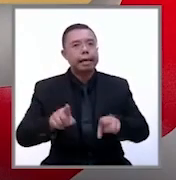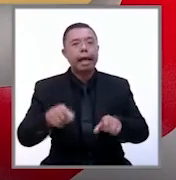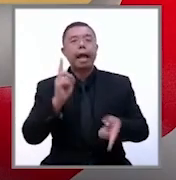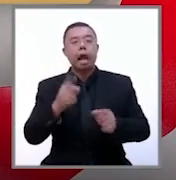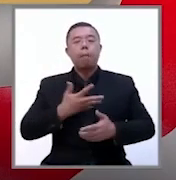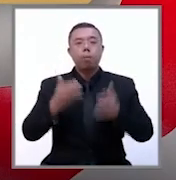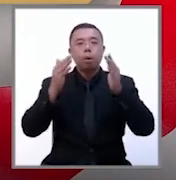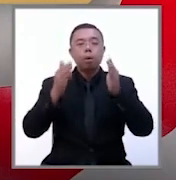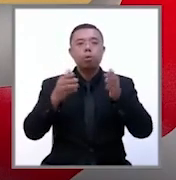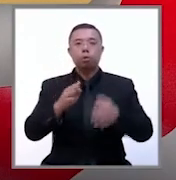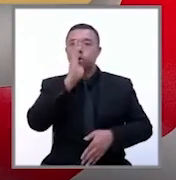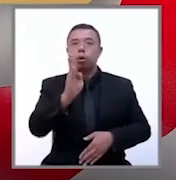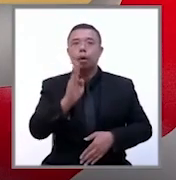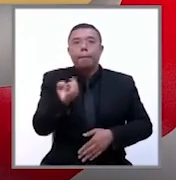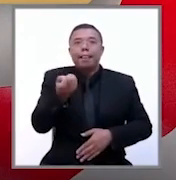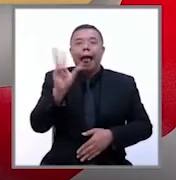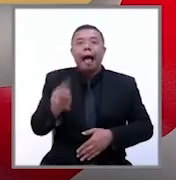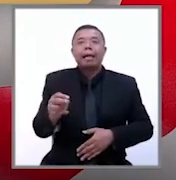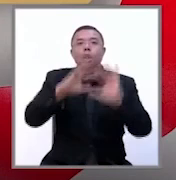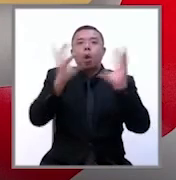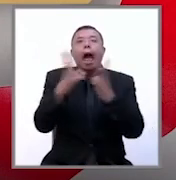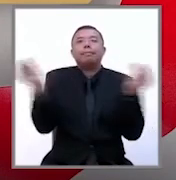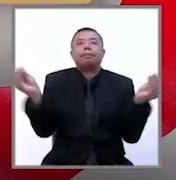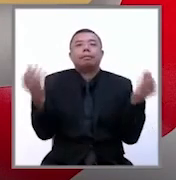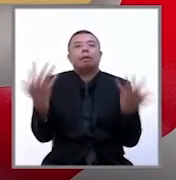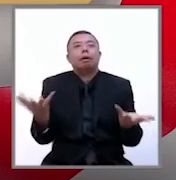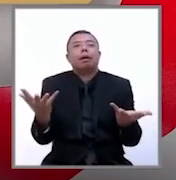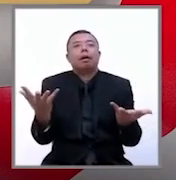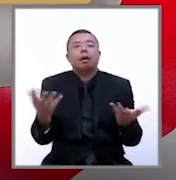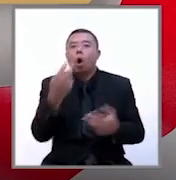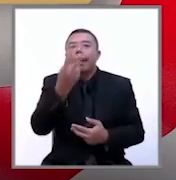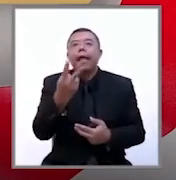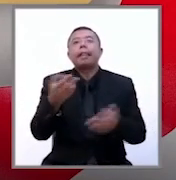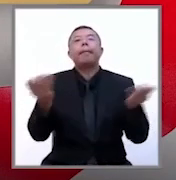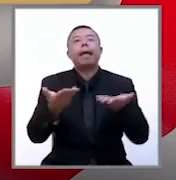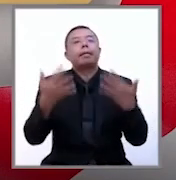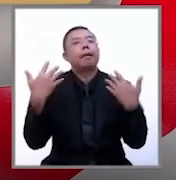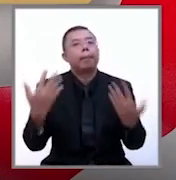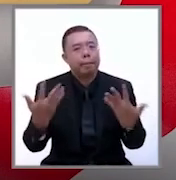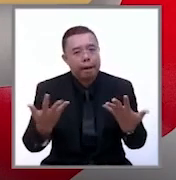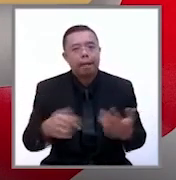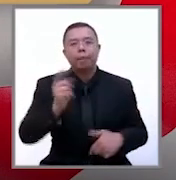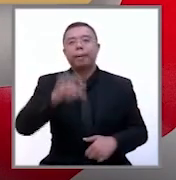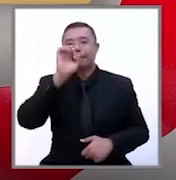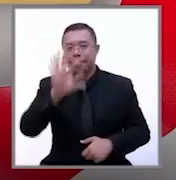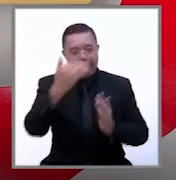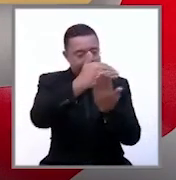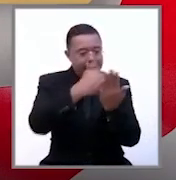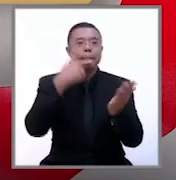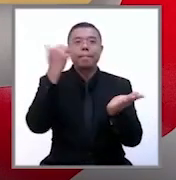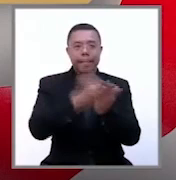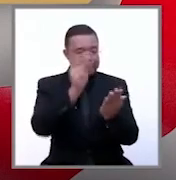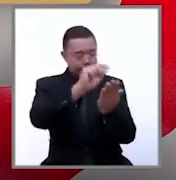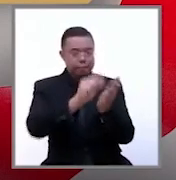mau jujur Ki makin dekat ini kok dianggap biasa-biasa saja gimana Pak Mahfud karena itu saya ingin menyampaikan data-data penting Ini